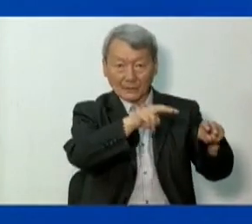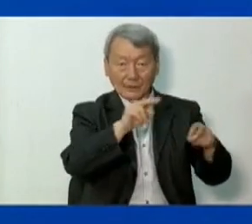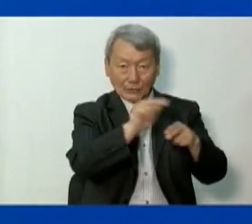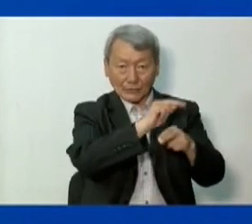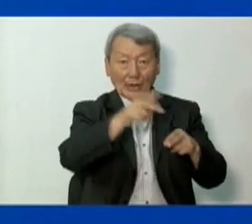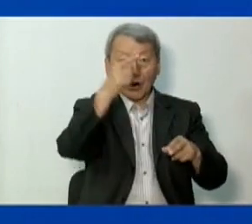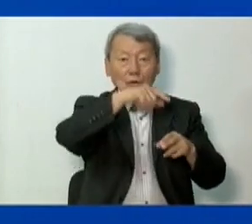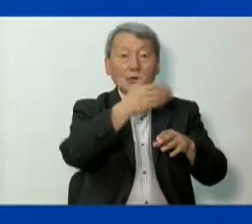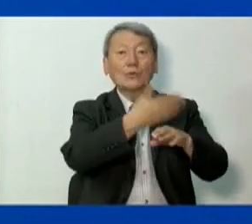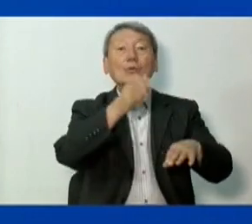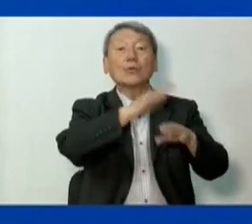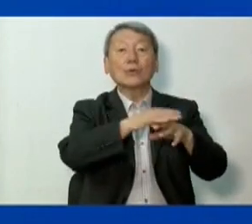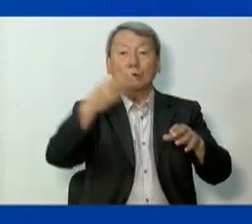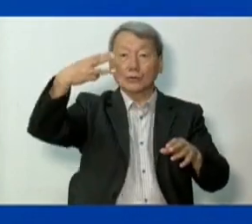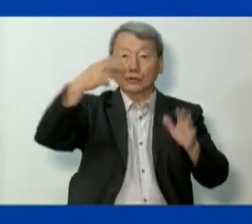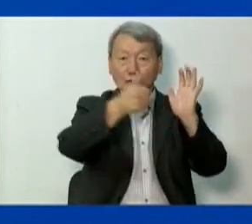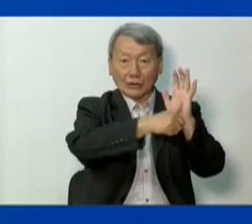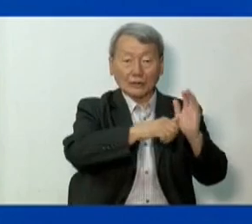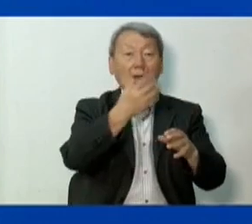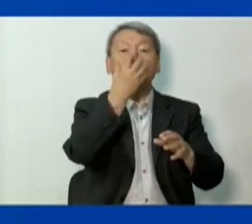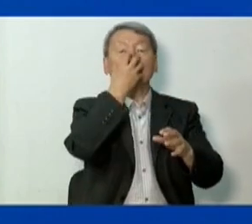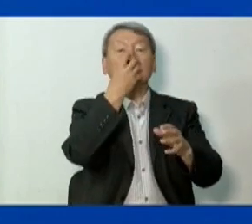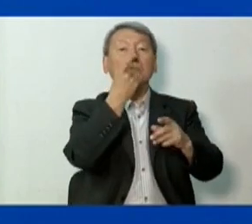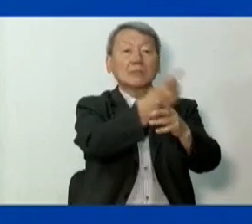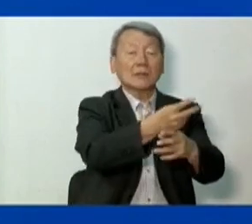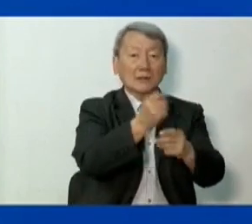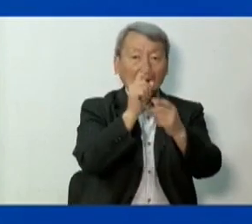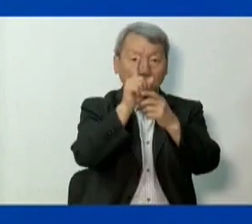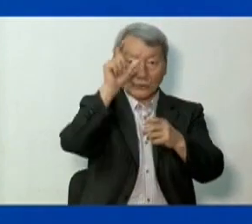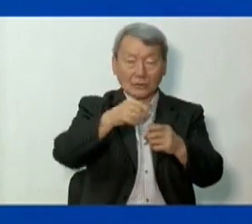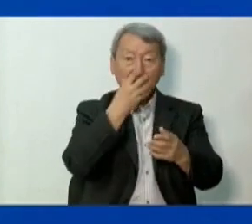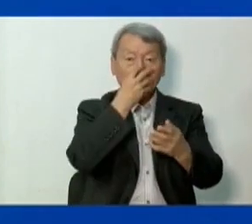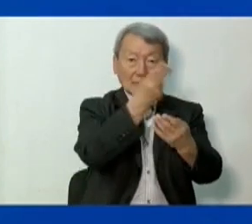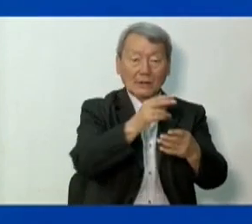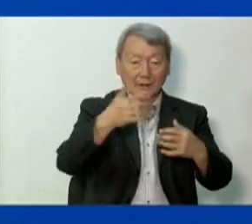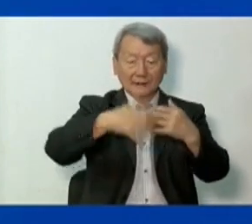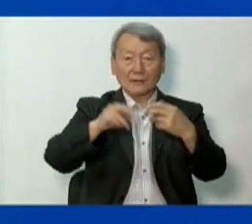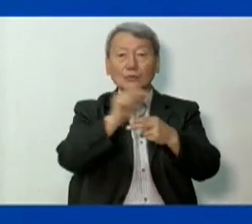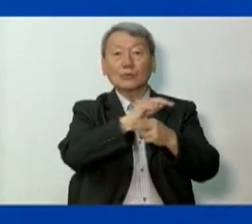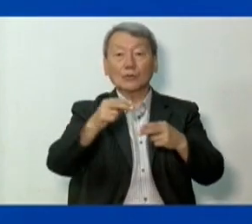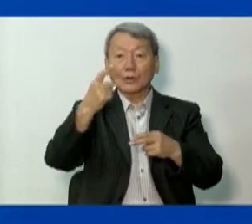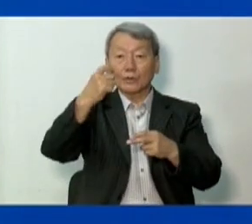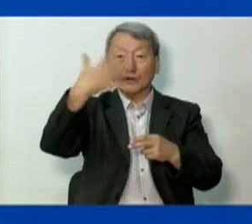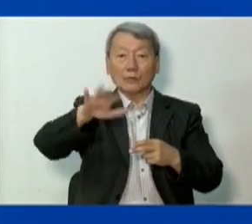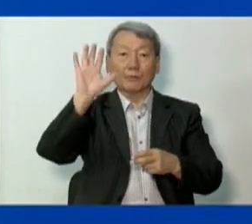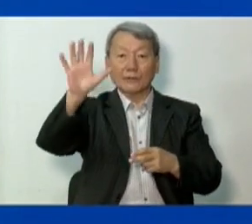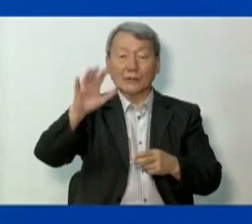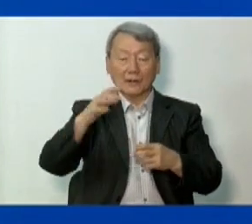дарыланып жатат. Анын ичинен оор абалдагысы 36, анын 11'i жандандыруу бөлүмүндө жатат. Орточо абалда